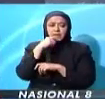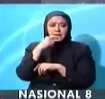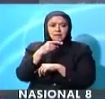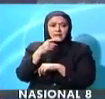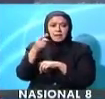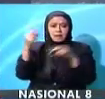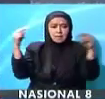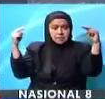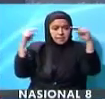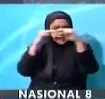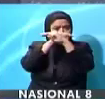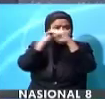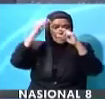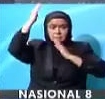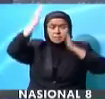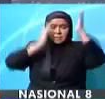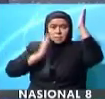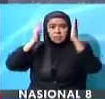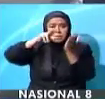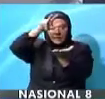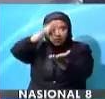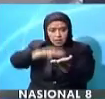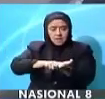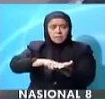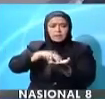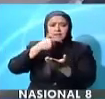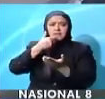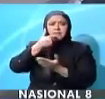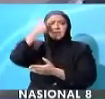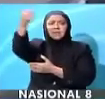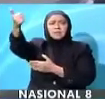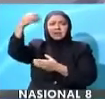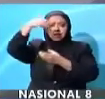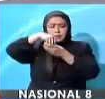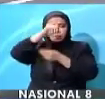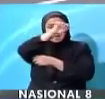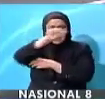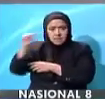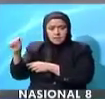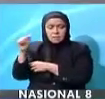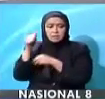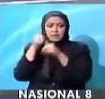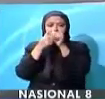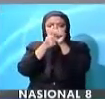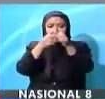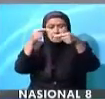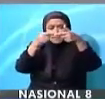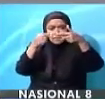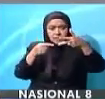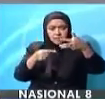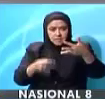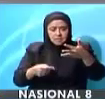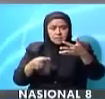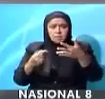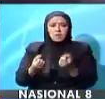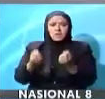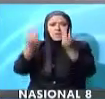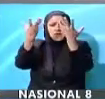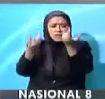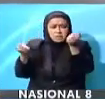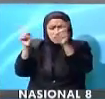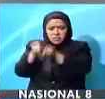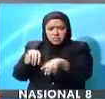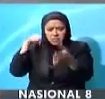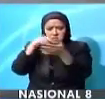di Malaysia diiktiraf antara yang terbaik di Asia atas beberapa faktor. Kebanyakan kemalangan katanya disebabkan tiga